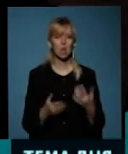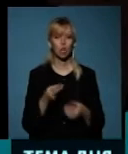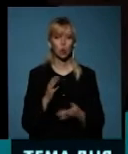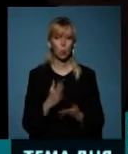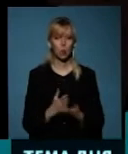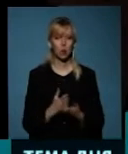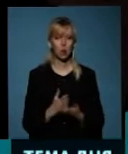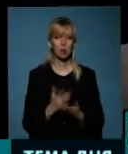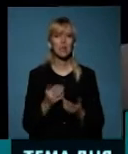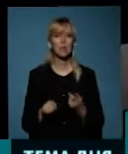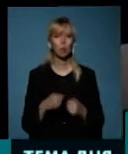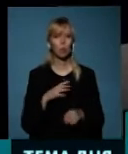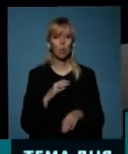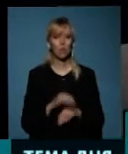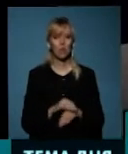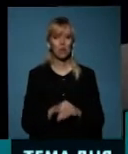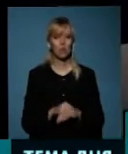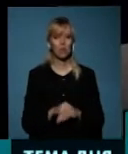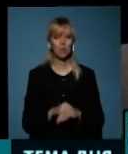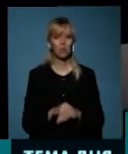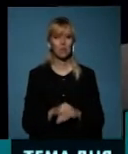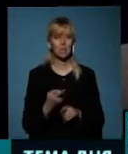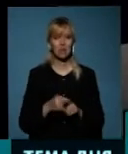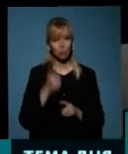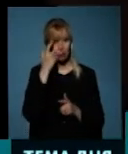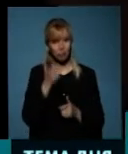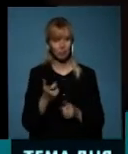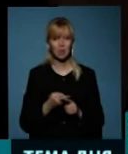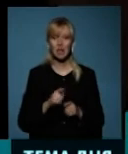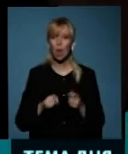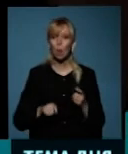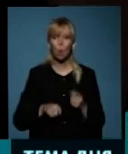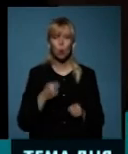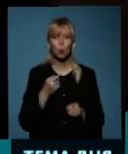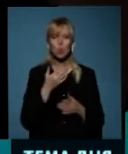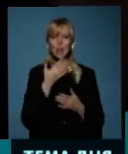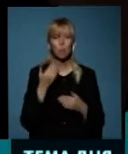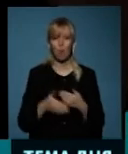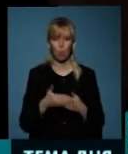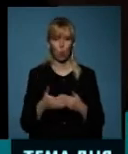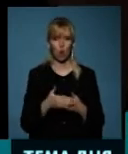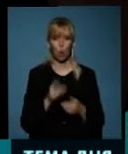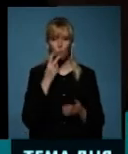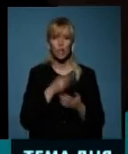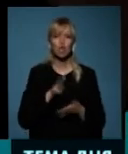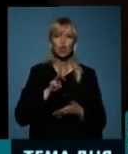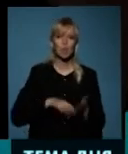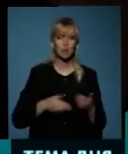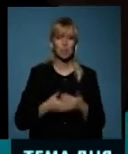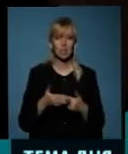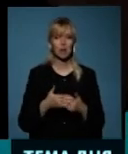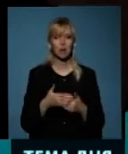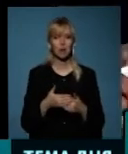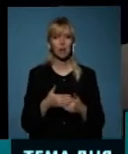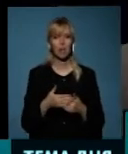є... Скільки порушень було виявлено? Я вам скажу, що це припис. Це за це порушення не є, нема покарання у вигляді штрафної санкції. Тобто водії